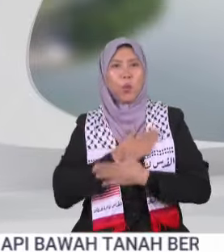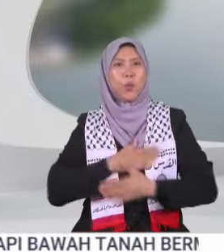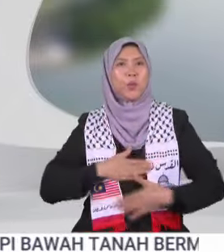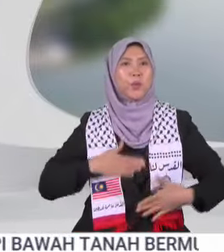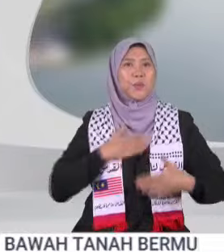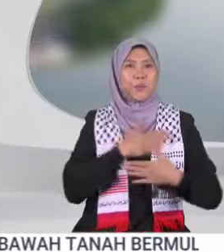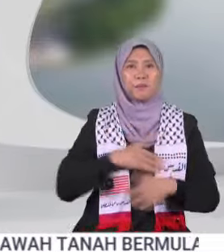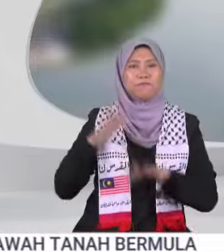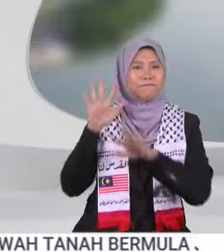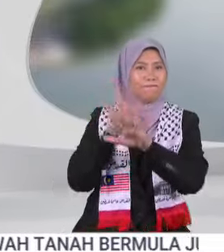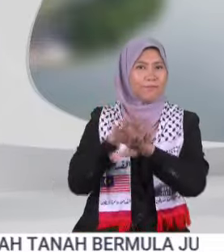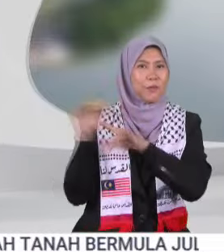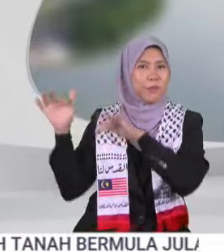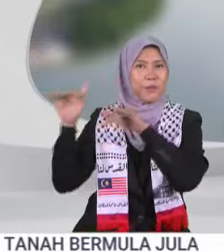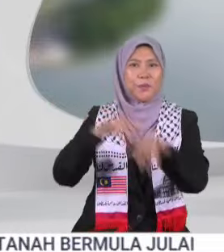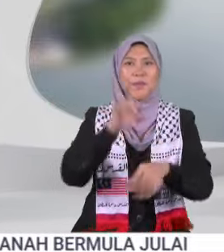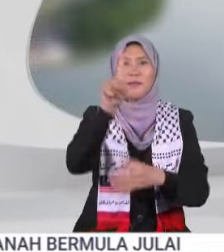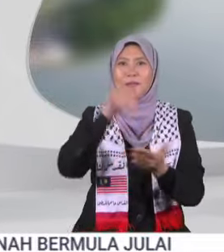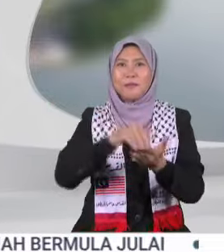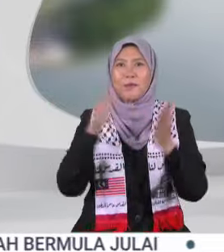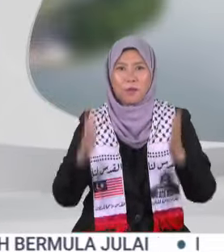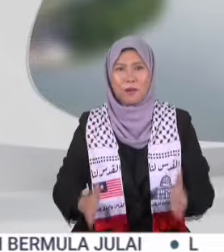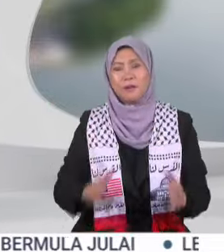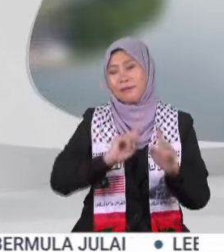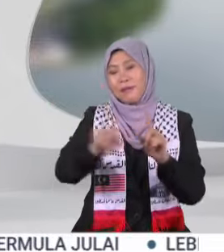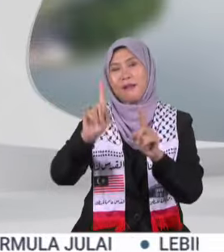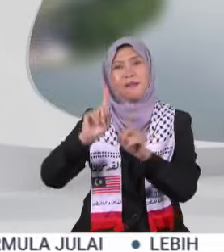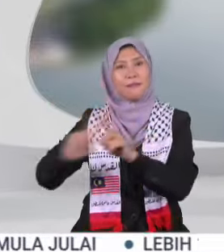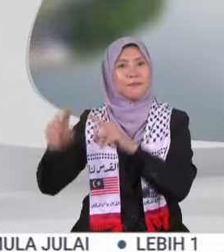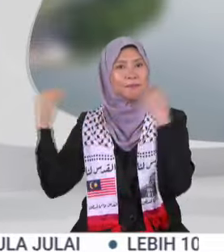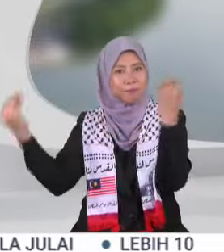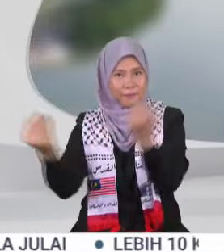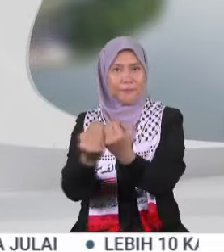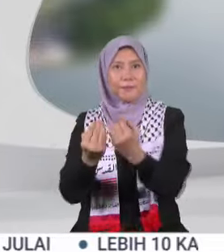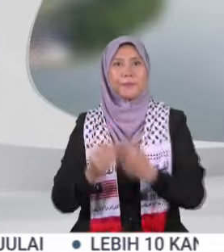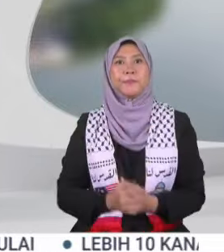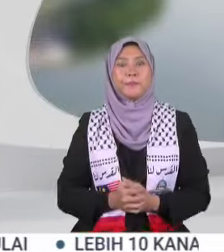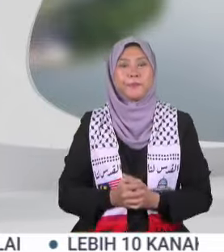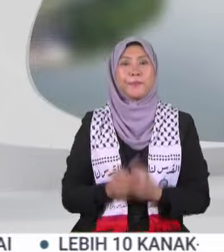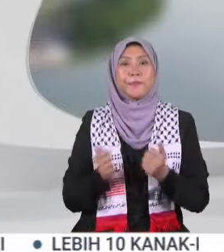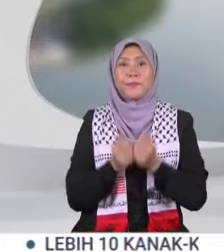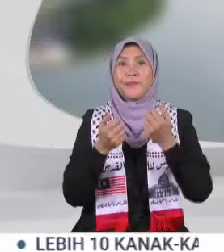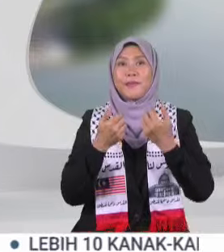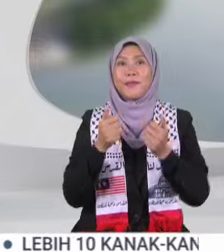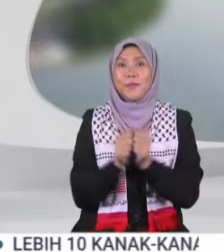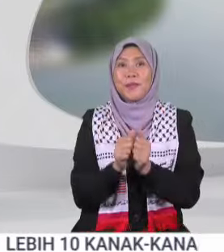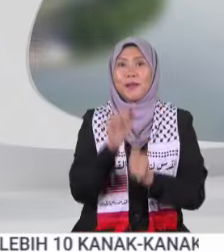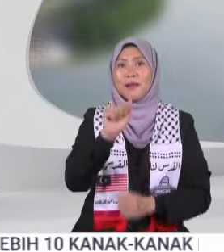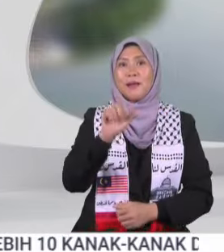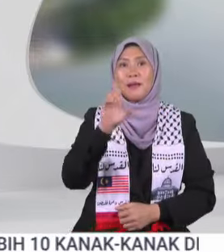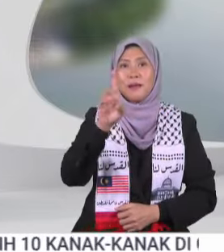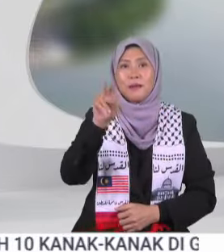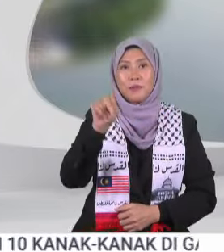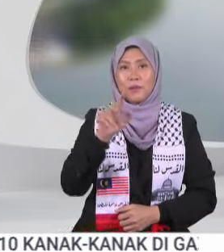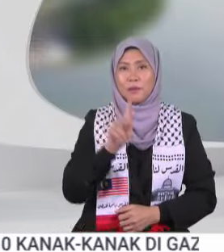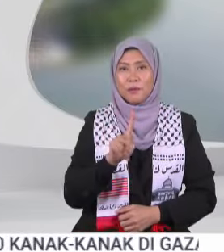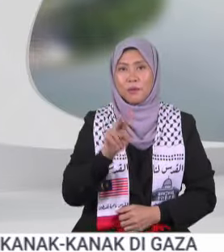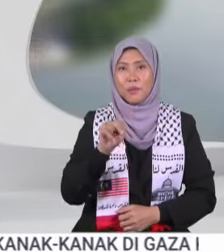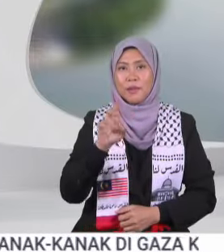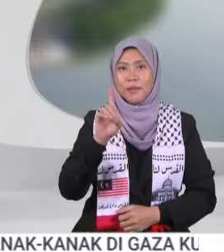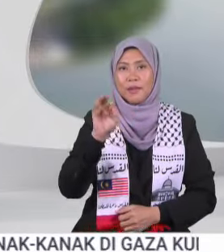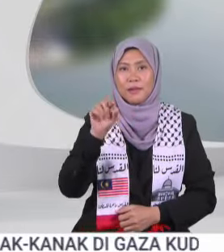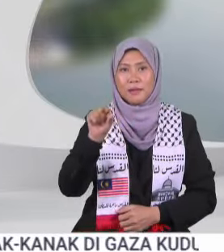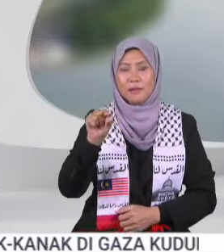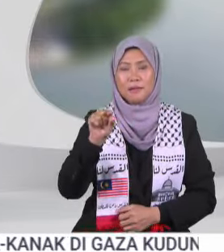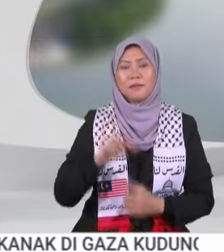dengan kehadiran lebih 1000 orang dari pelbagai lapisan masyarakat Majlis dianjurkan bersama ahli dewan undangan Negeri Adun kundasang Datuk Seri